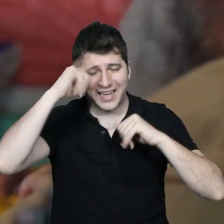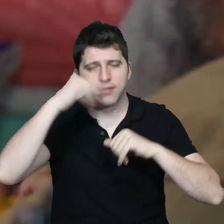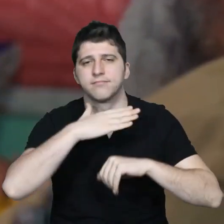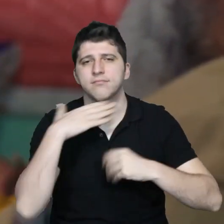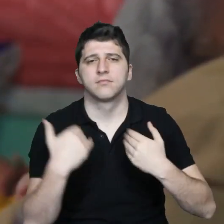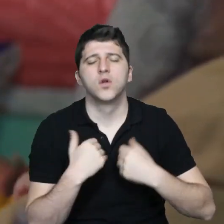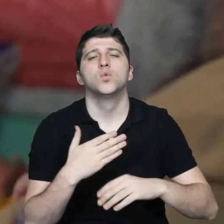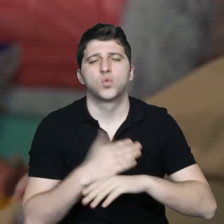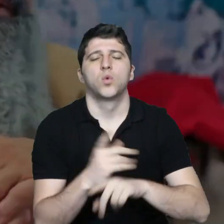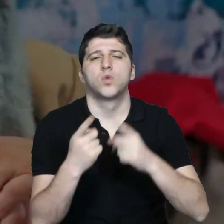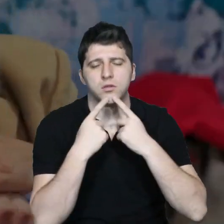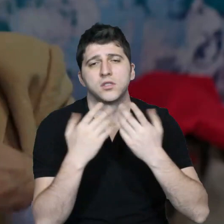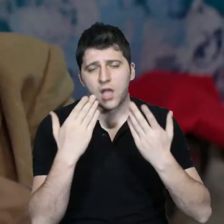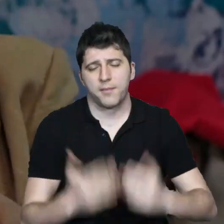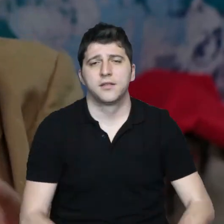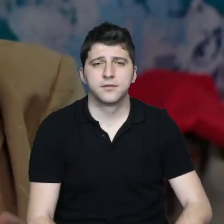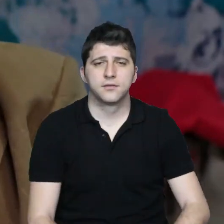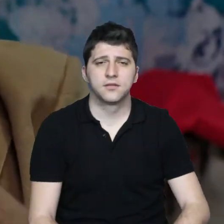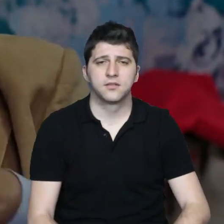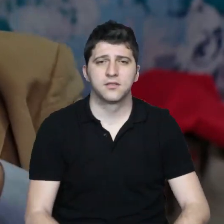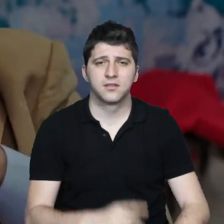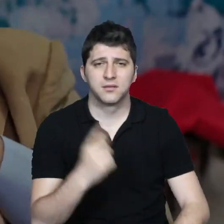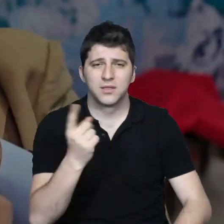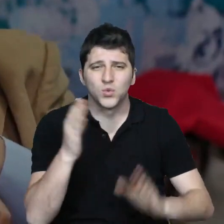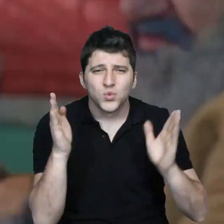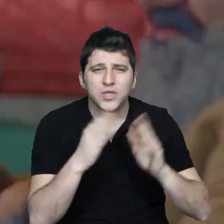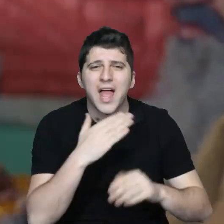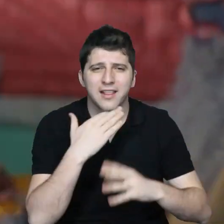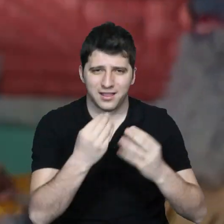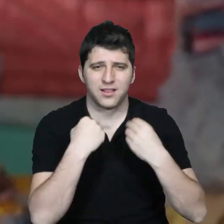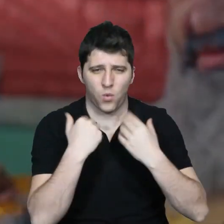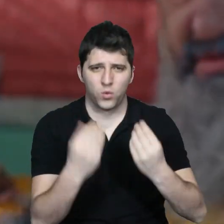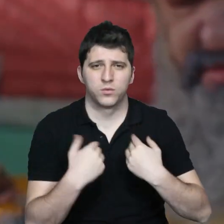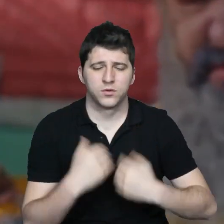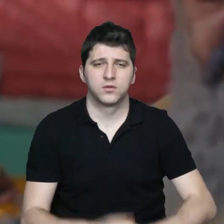Doğru söylersin. Tabii tabii. Bir küçük put da bana gönder ha.